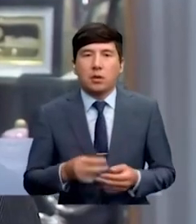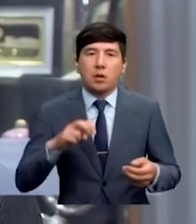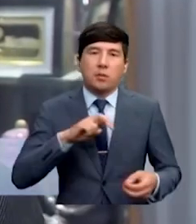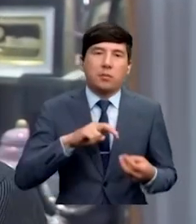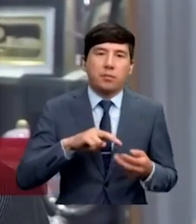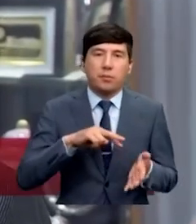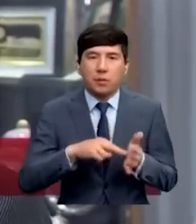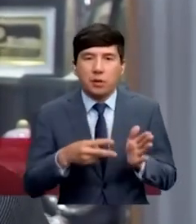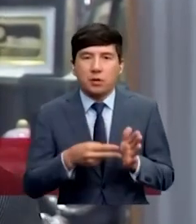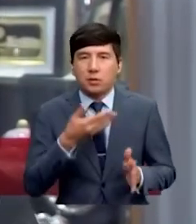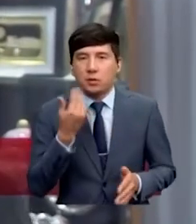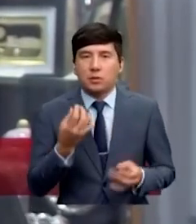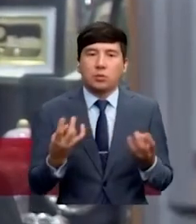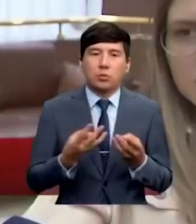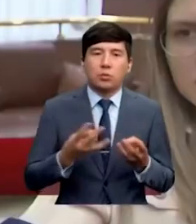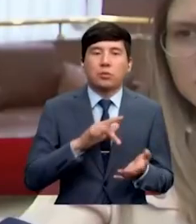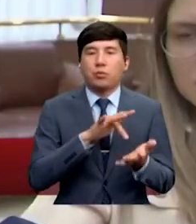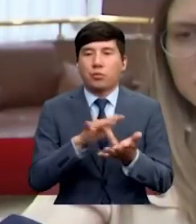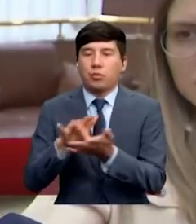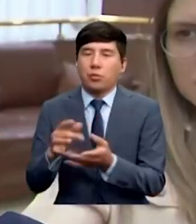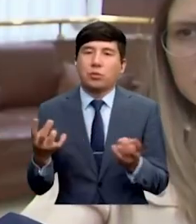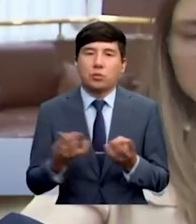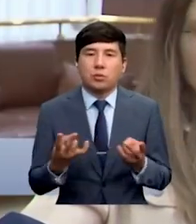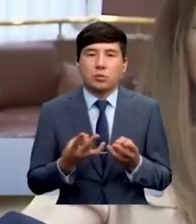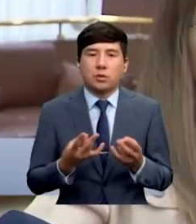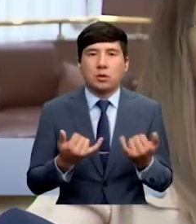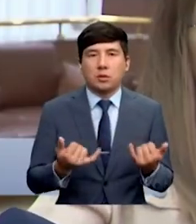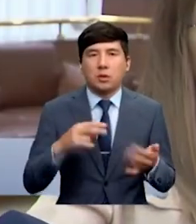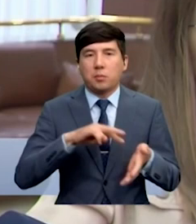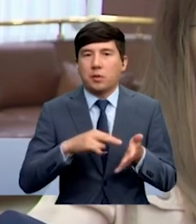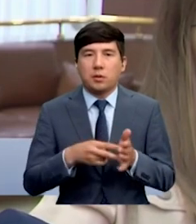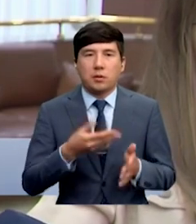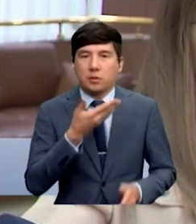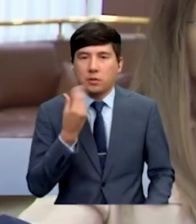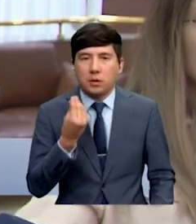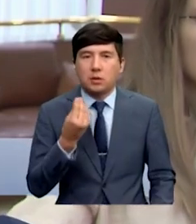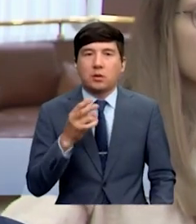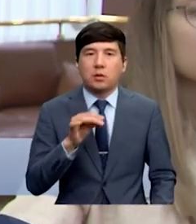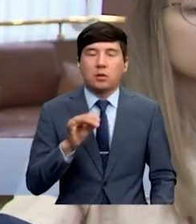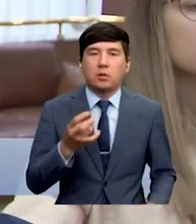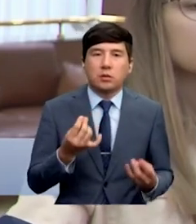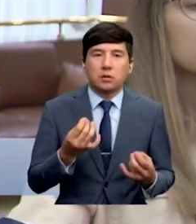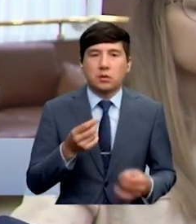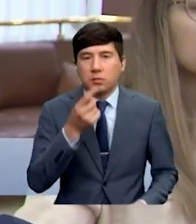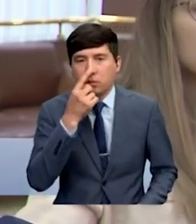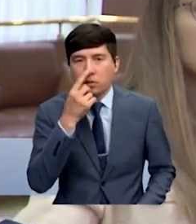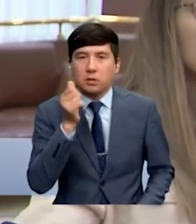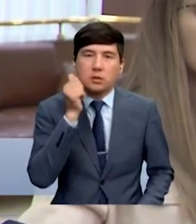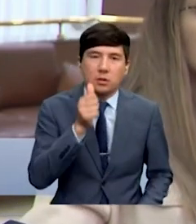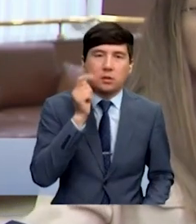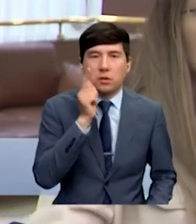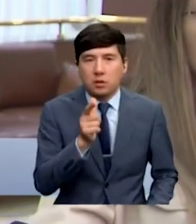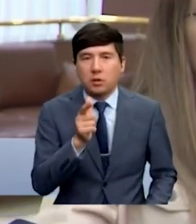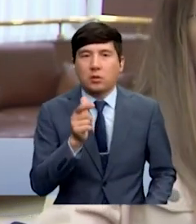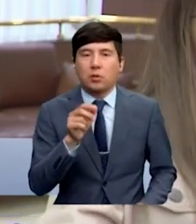Пока даже не. Мне сейчас надо пока по региону поездить. Ну, пока никаких таких планов нет. Я планирую, что буквально вот, наверное, завтра, послезавтра